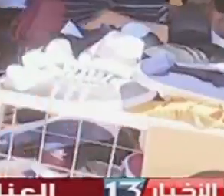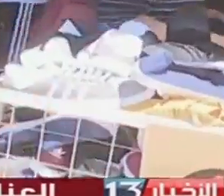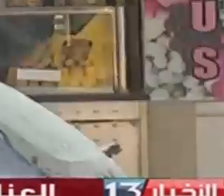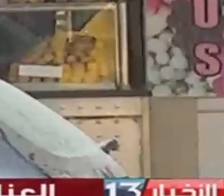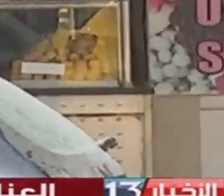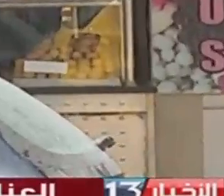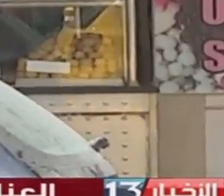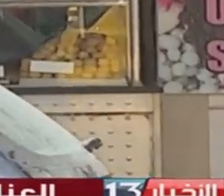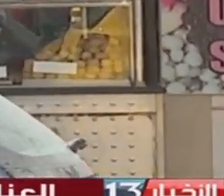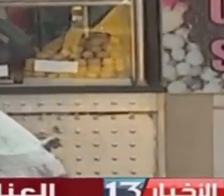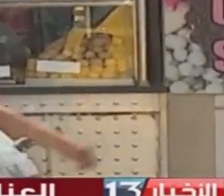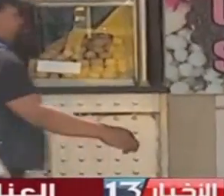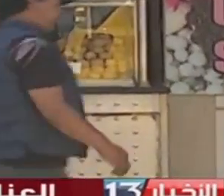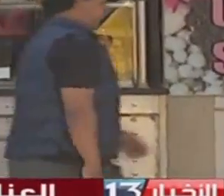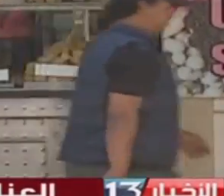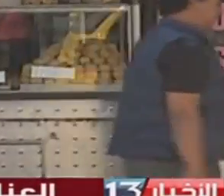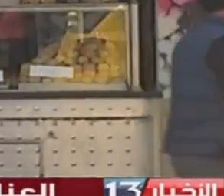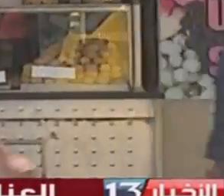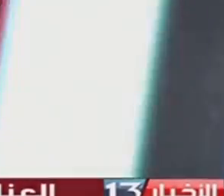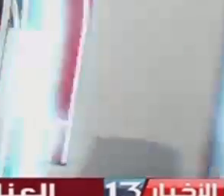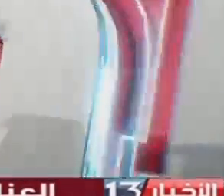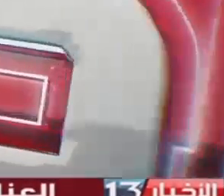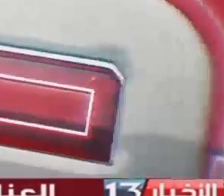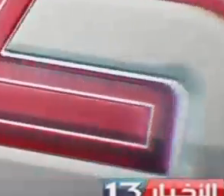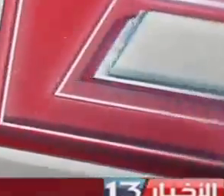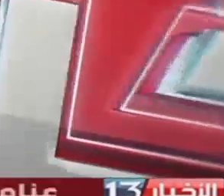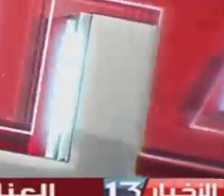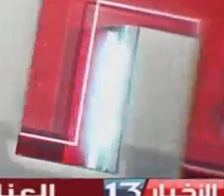والتوجه لاقتناء مستلزمات الاحتفال بالعيد.